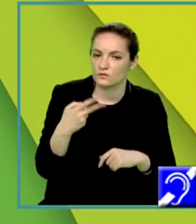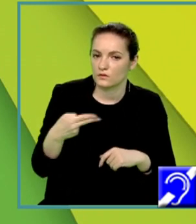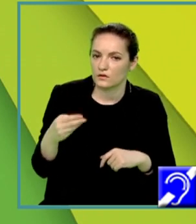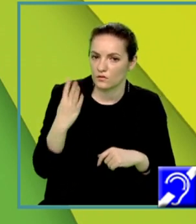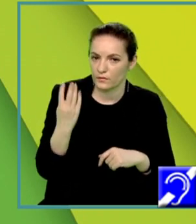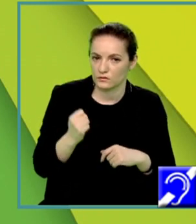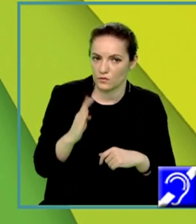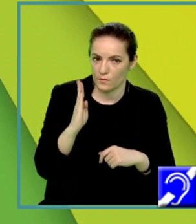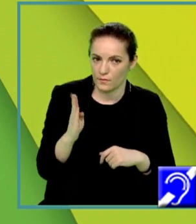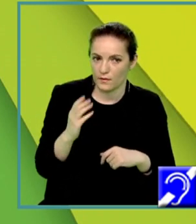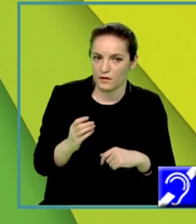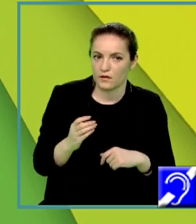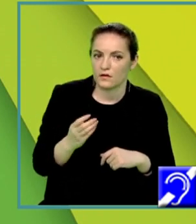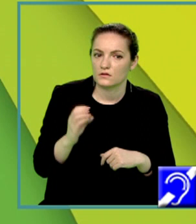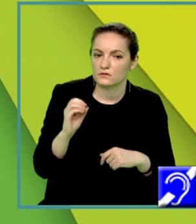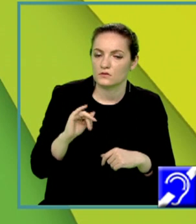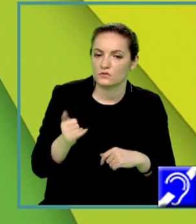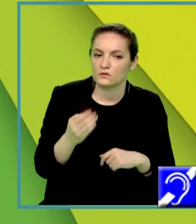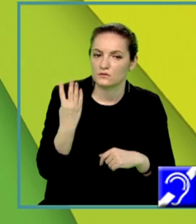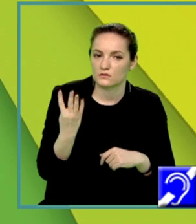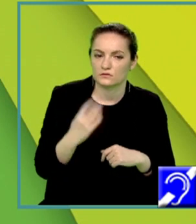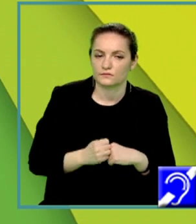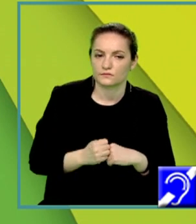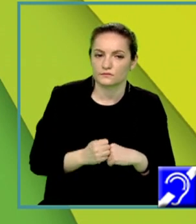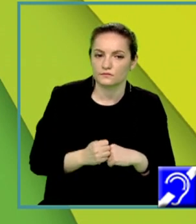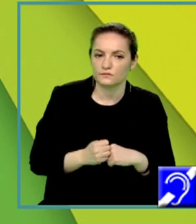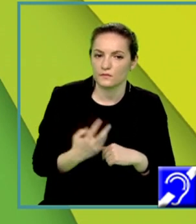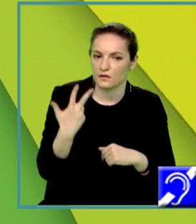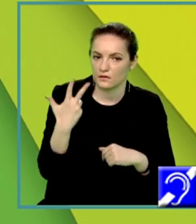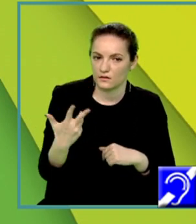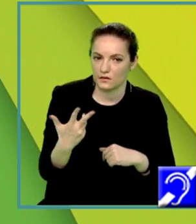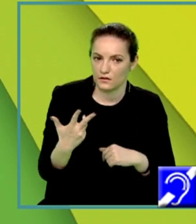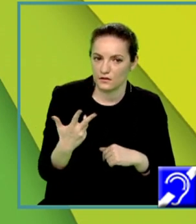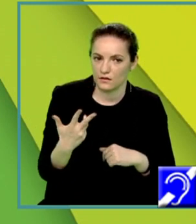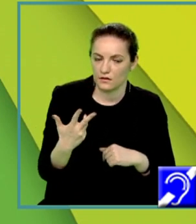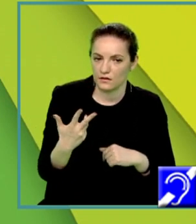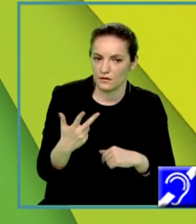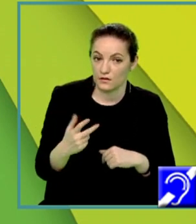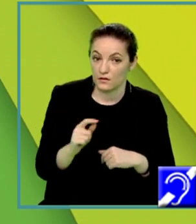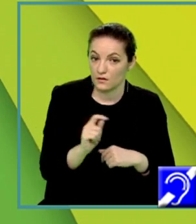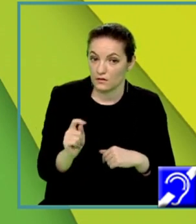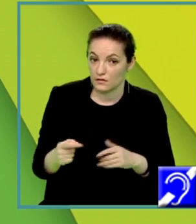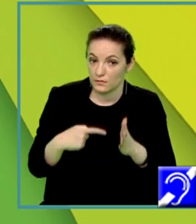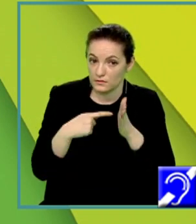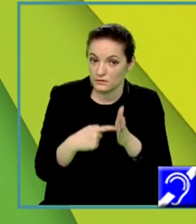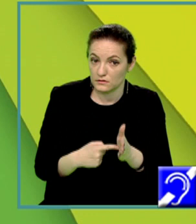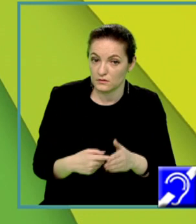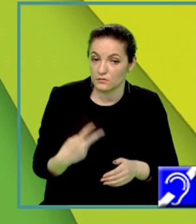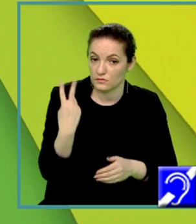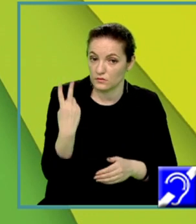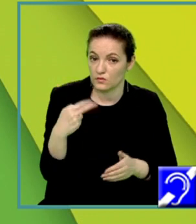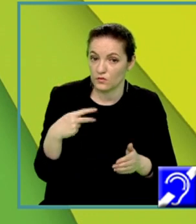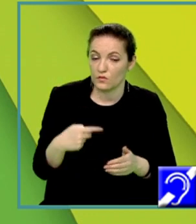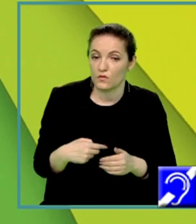B mare de coordonate 0 și 4. Pasul 3, vom reprezenta cele două puncte într-un sistem de